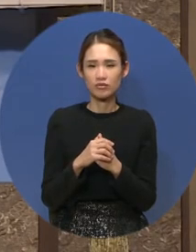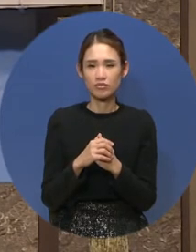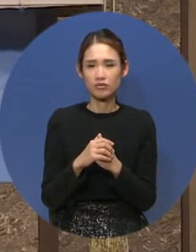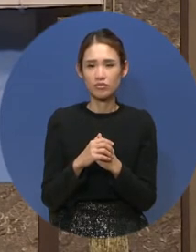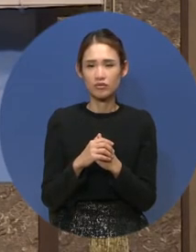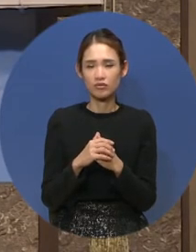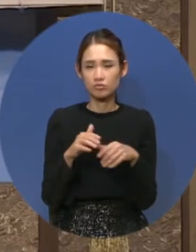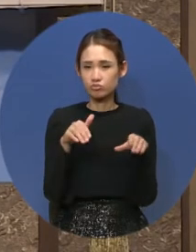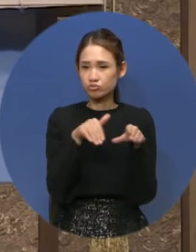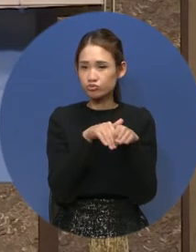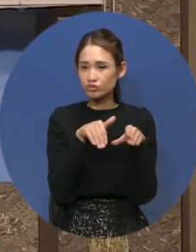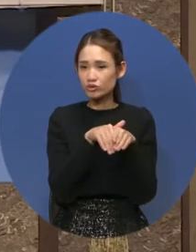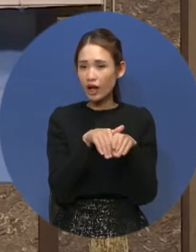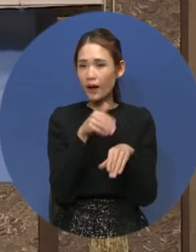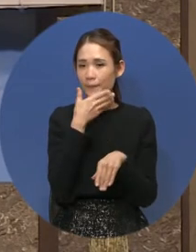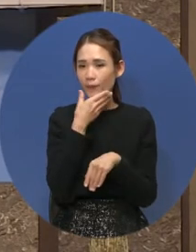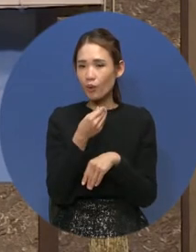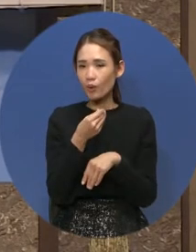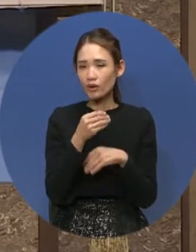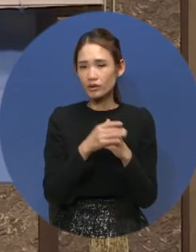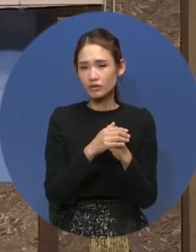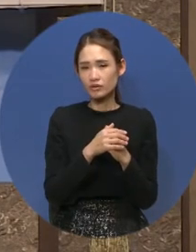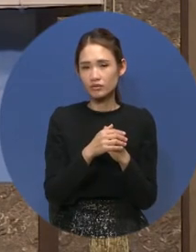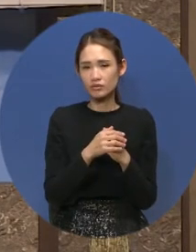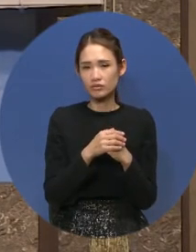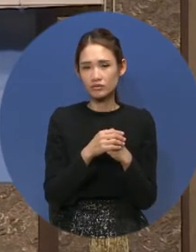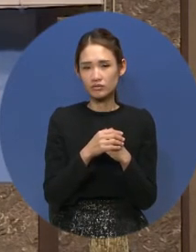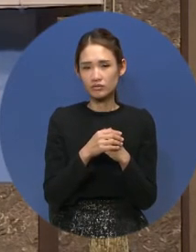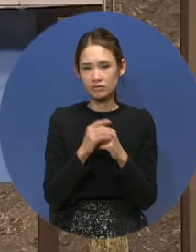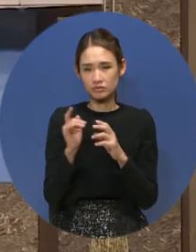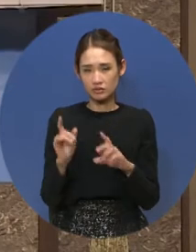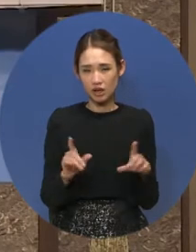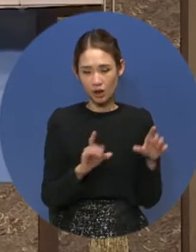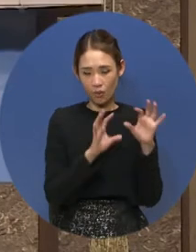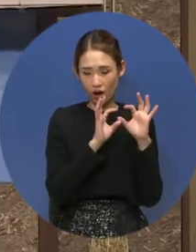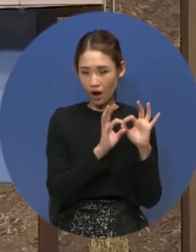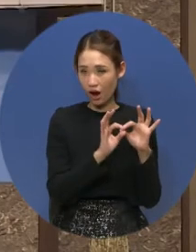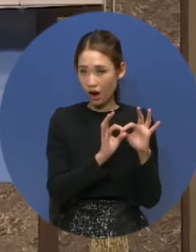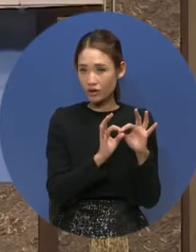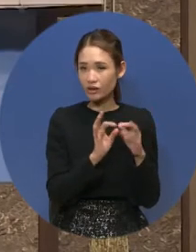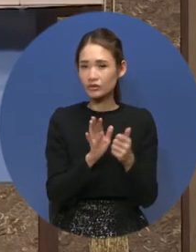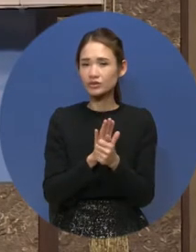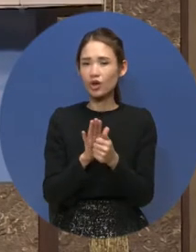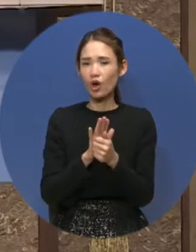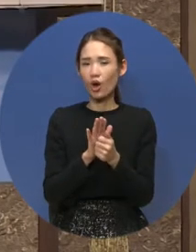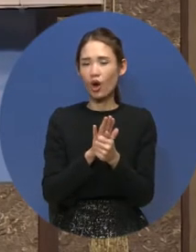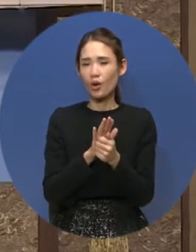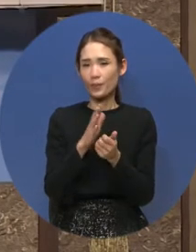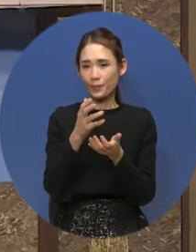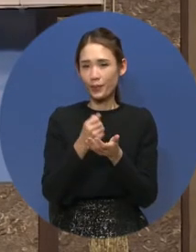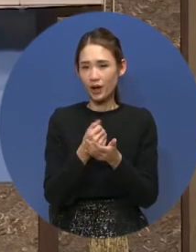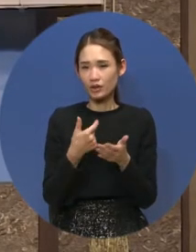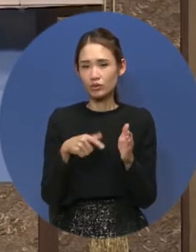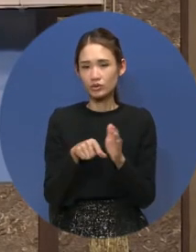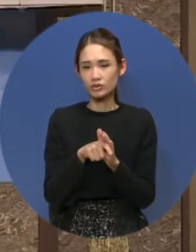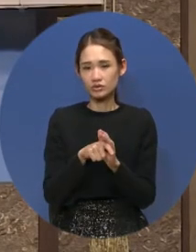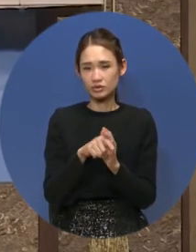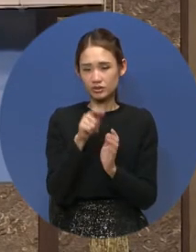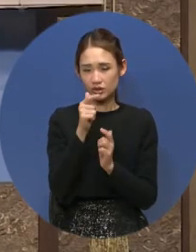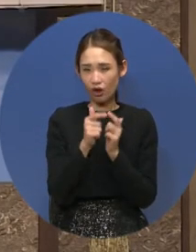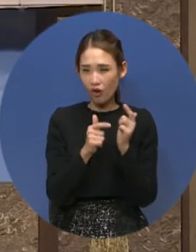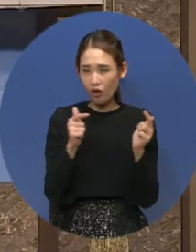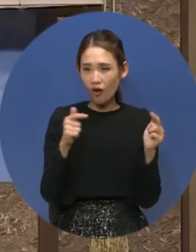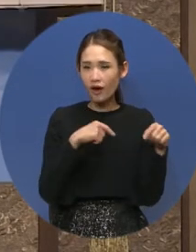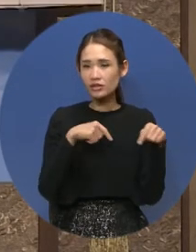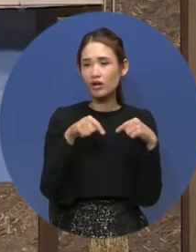그런 어떤 문화, 복지, 그리고 어떤 생활 관련해가지고 서비스를 제대로 받도록 네. 여러 가지 어떤